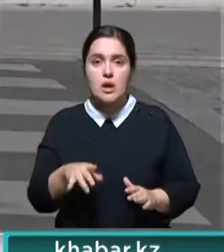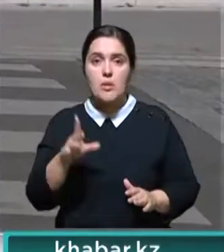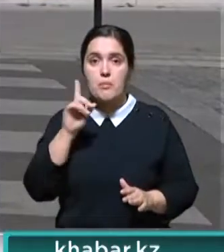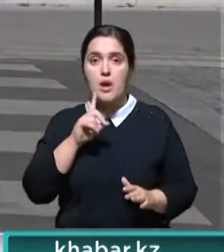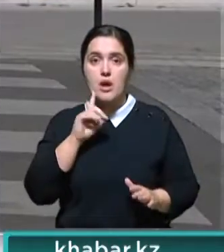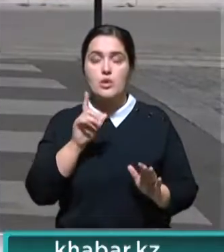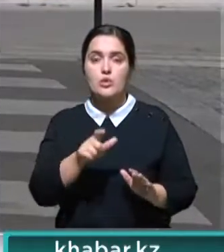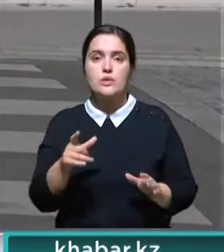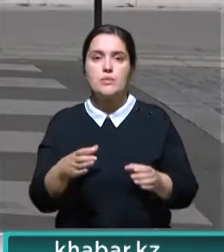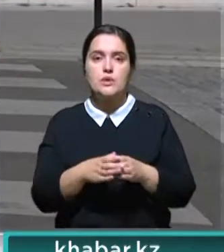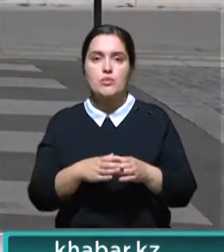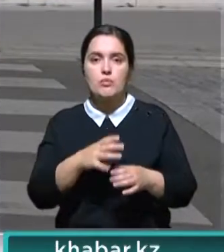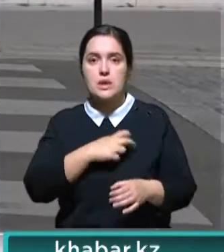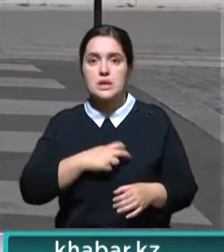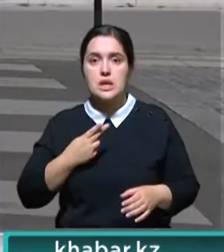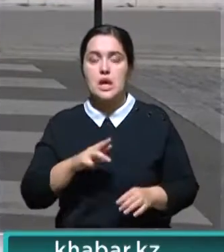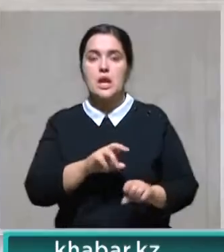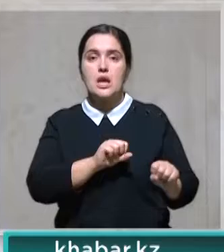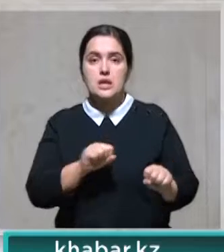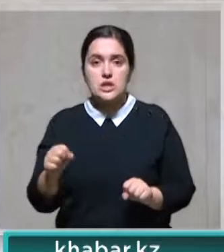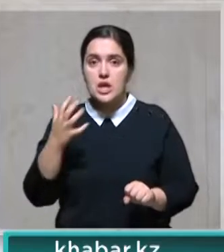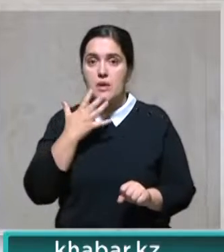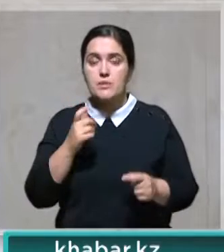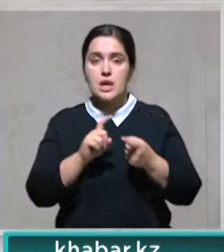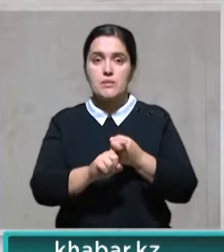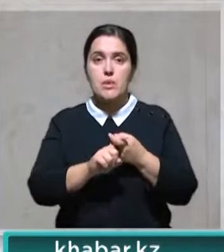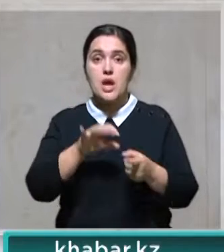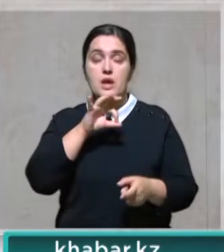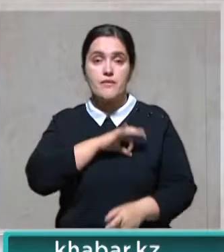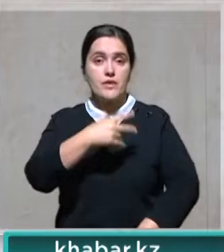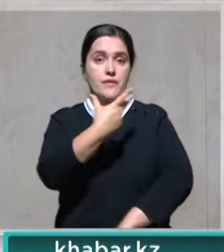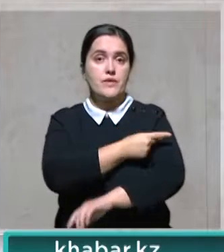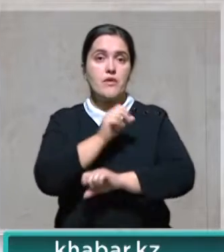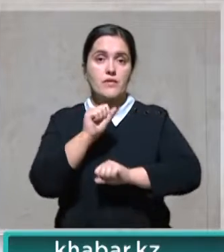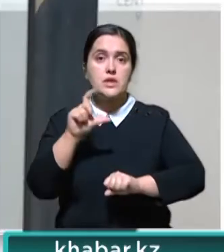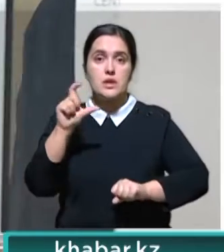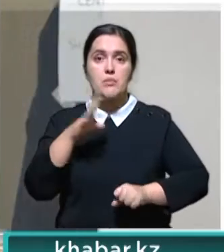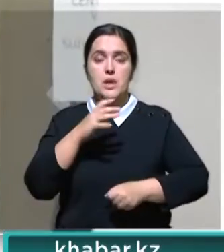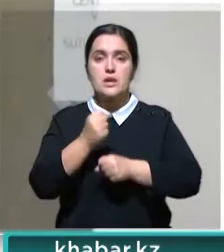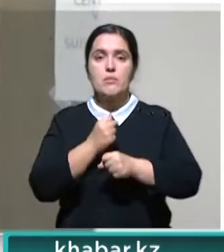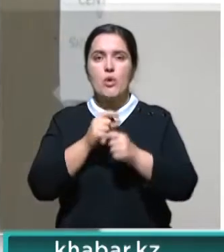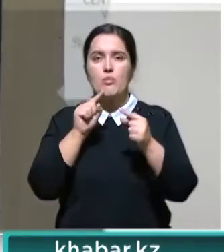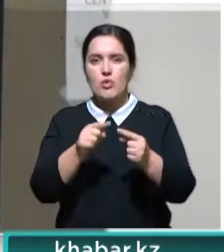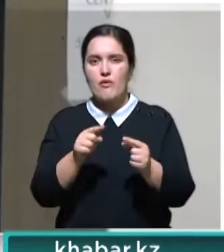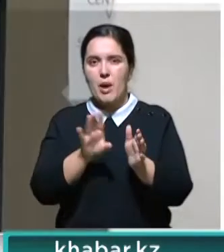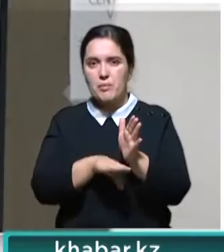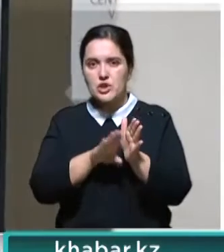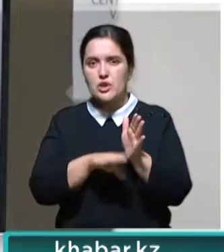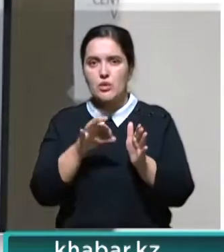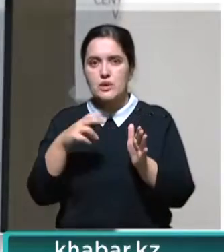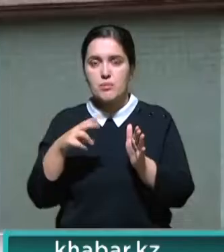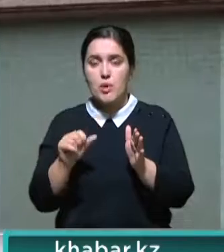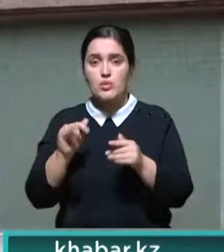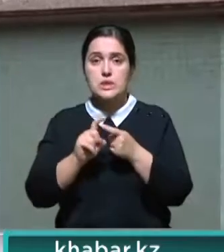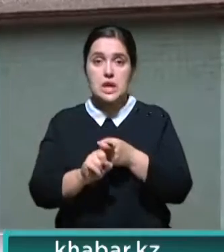ее предлагают только людям из группы риска. Для защиты от обезьяньего вируса эффективна вакцина, которая была разработана против обычной